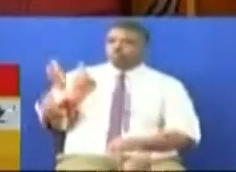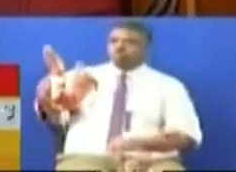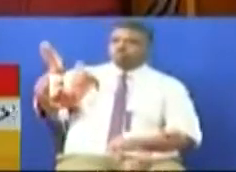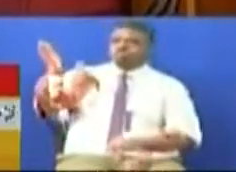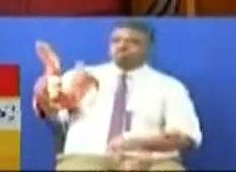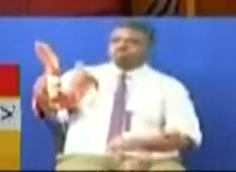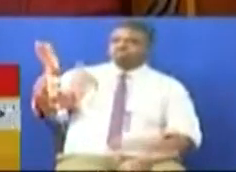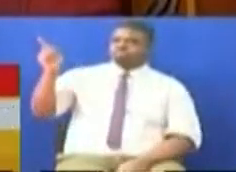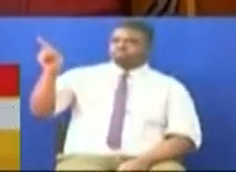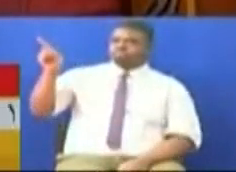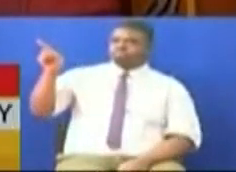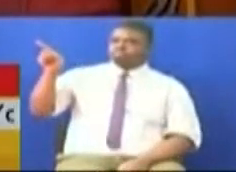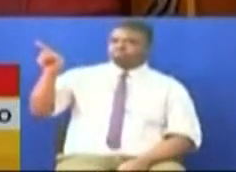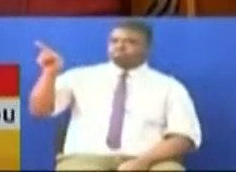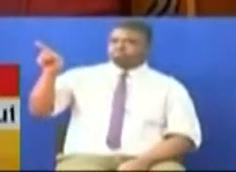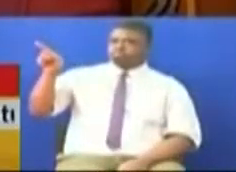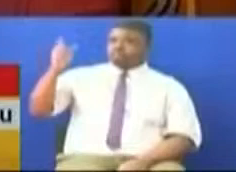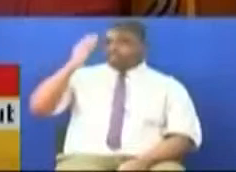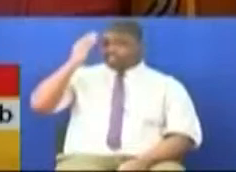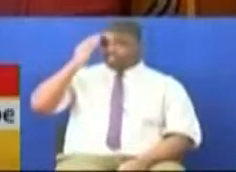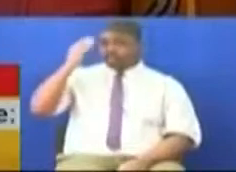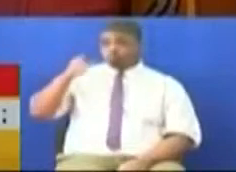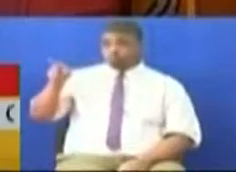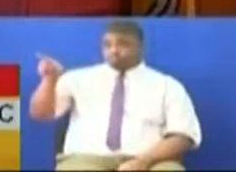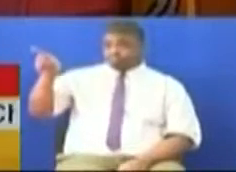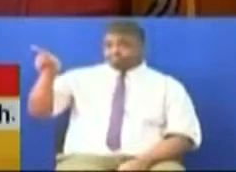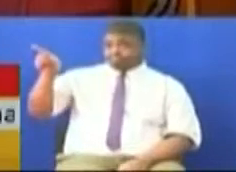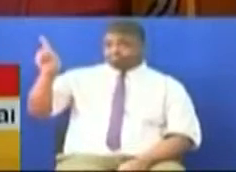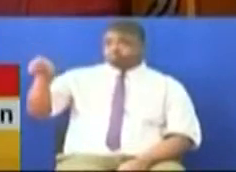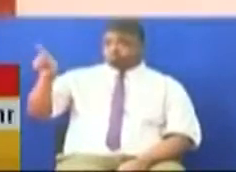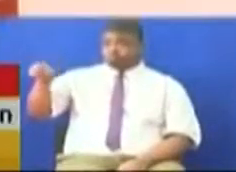wetu. Naomba mtambue uwepo wake.